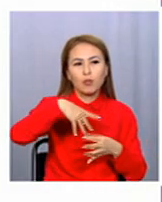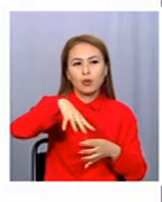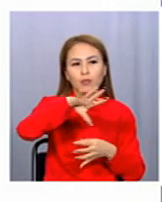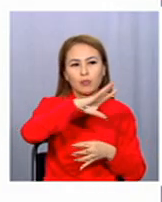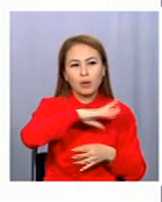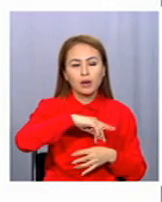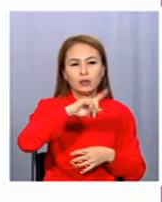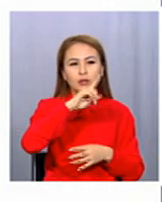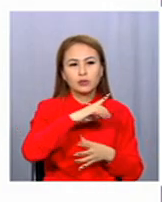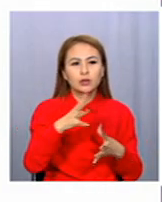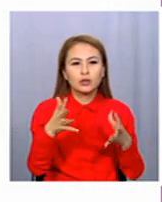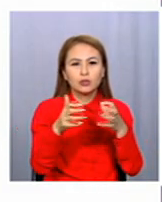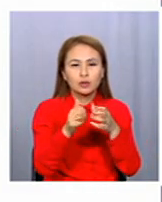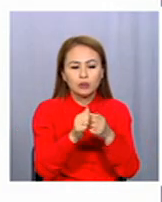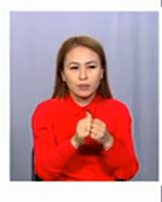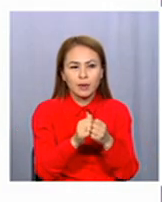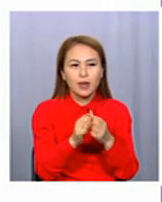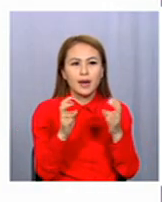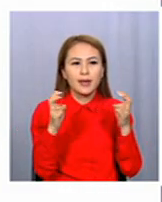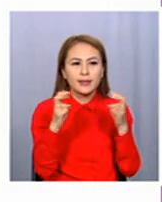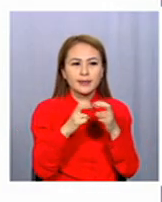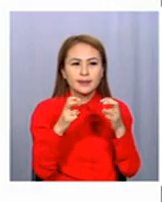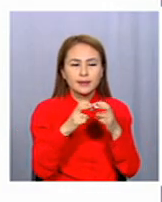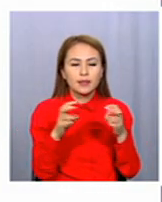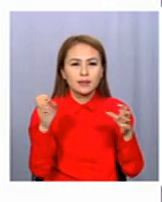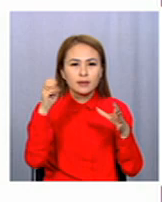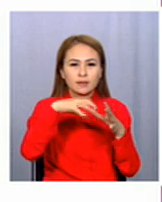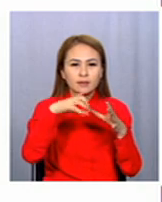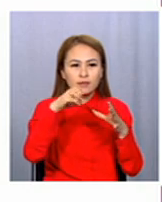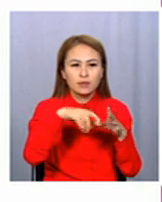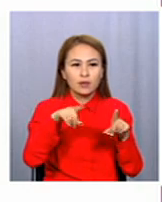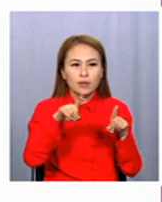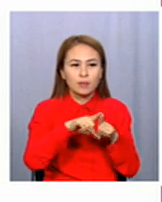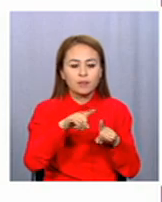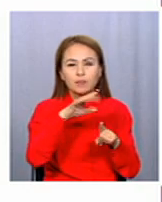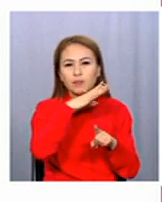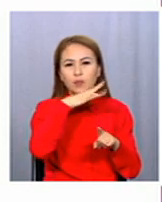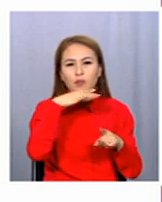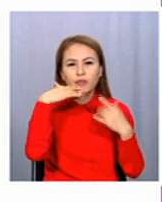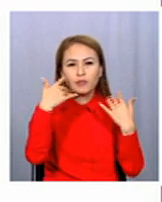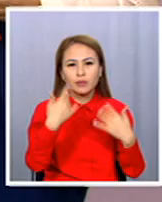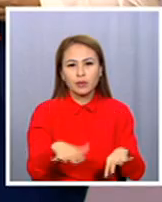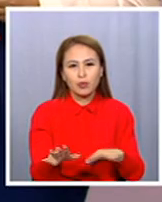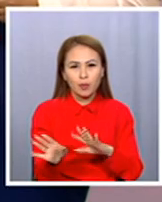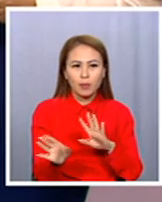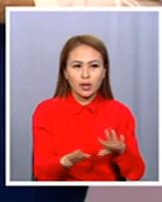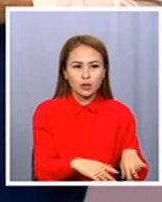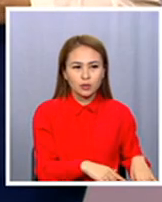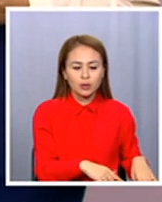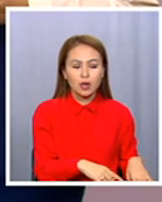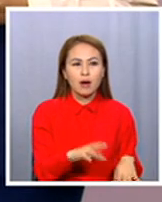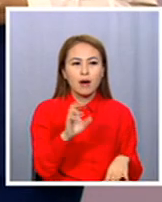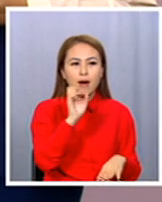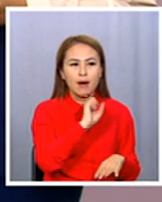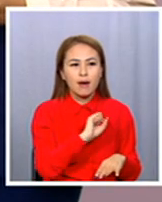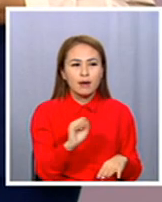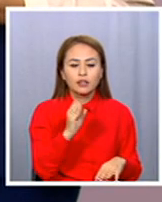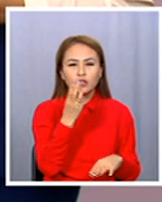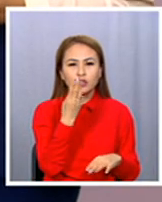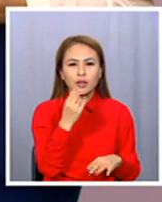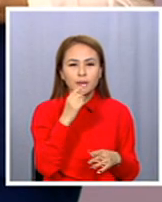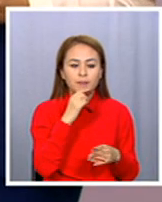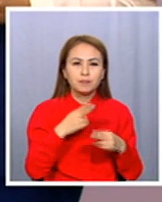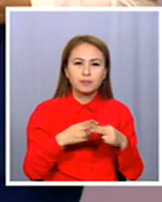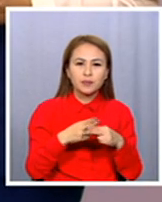қуалап ұстап, резенкелі бекіткіштерге салғанша бір талай уақытымыз кетіп қалды. Ал шанышқы мен